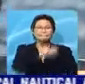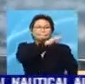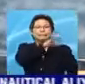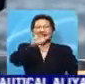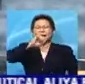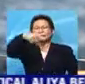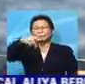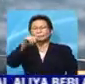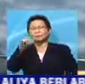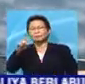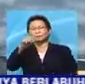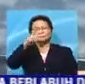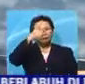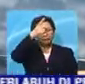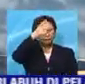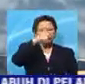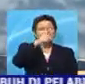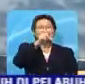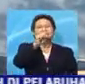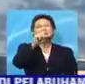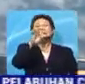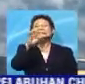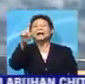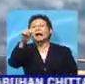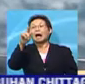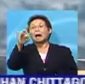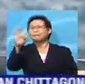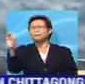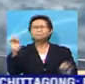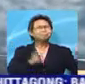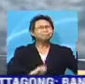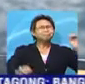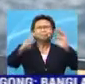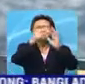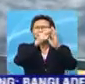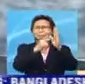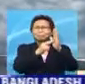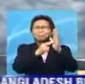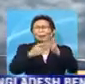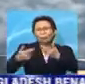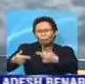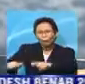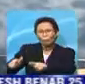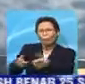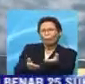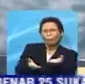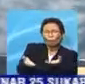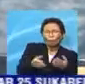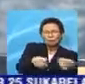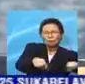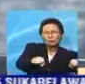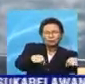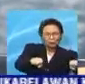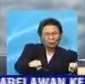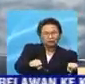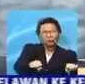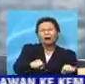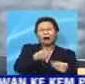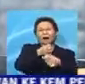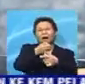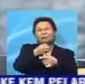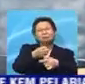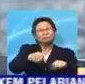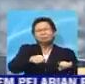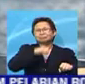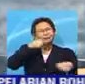Pengerusi SPAD Tan Sri Syed Hamid Alba pula menjelaskan tiada undang-undang yang melayakkan perkhidmatan taksi motosikal atau Digo Ride